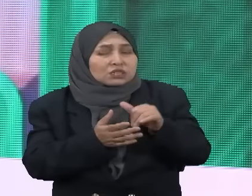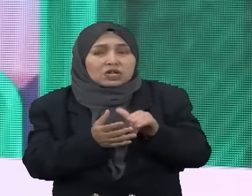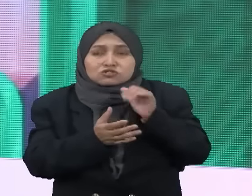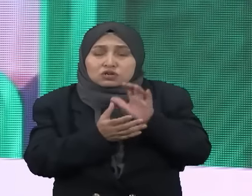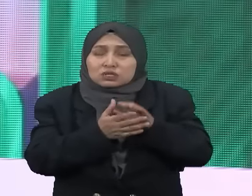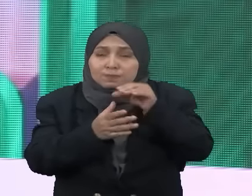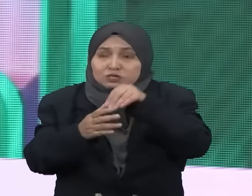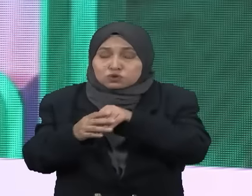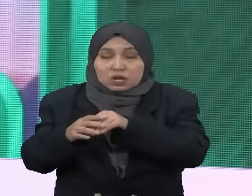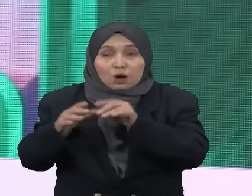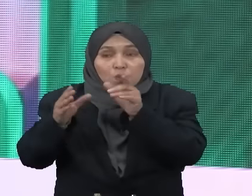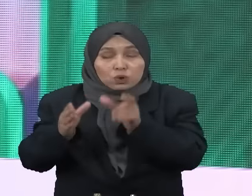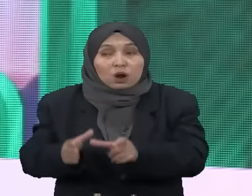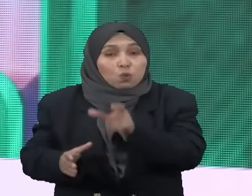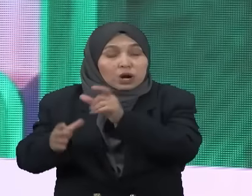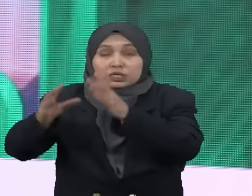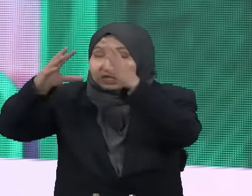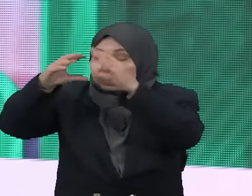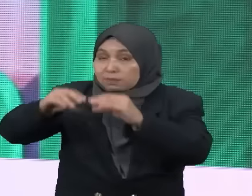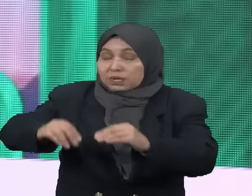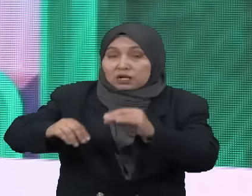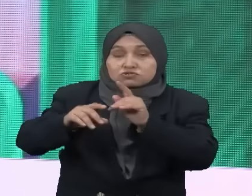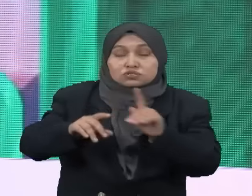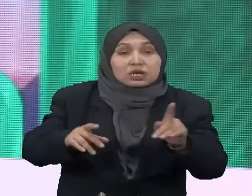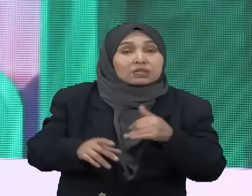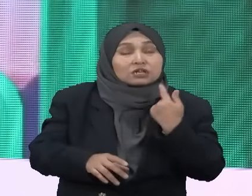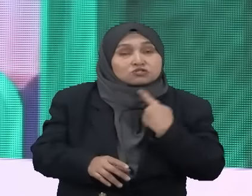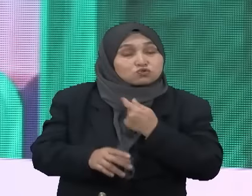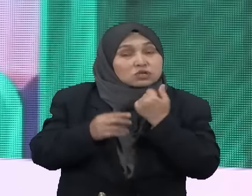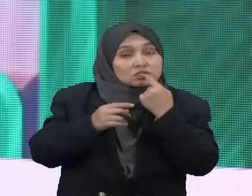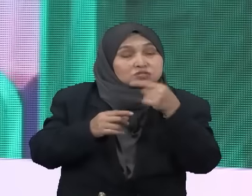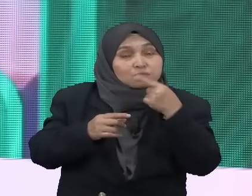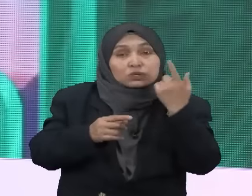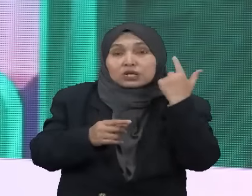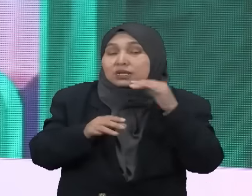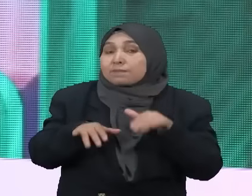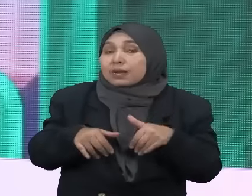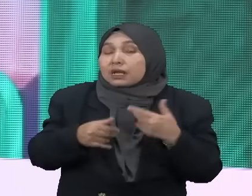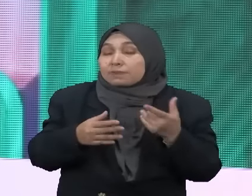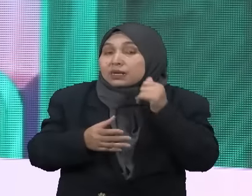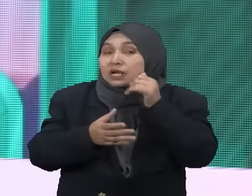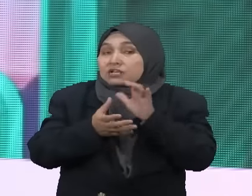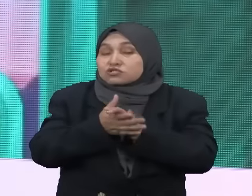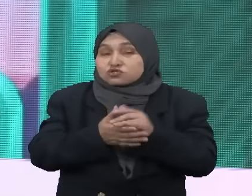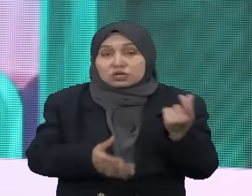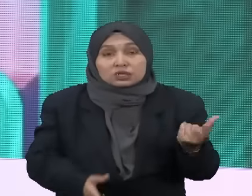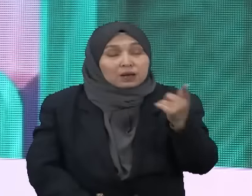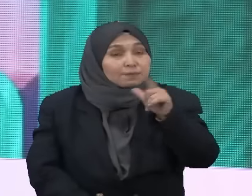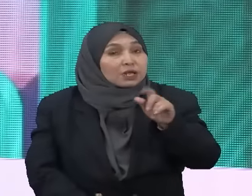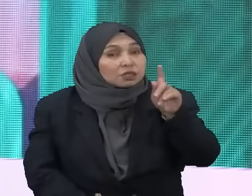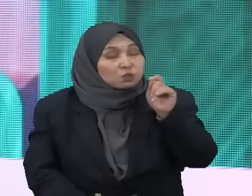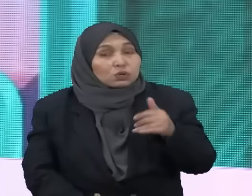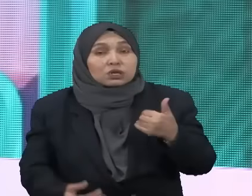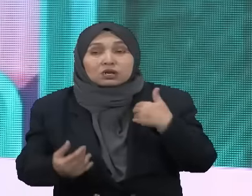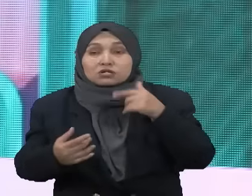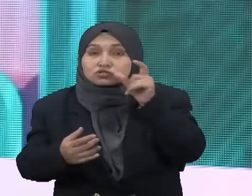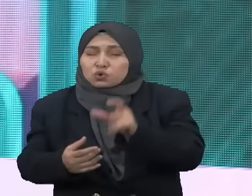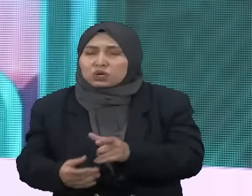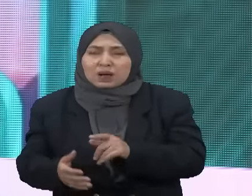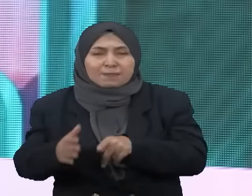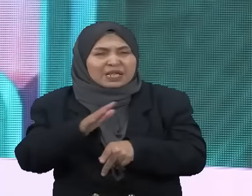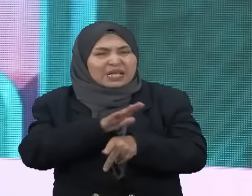dalam orang-orang yang dibinasakan. Kita telah sebutkan sebentar tadi bahawa bagaimana isteri Nabi Lut alaihi salam ini adalah seorang